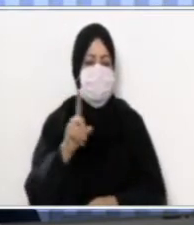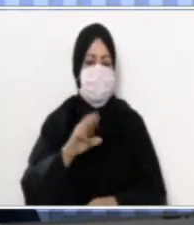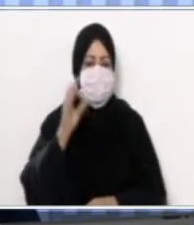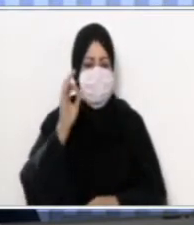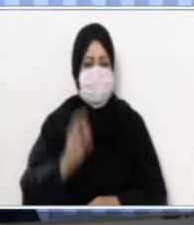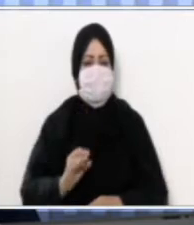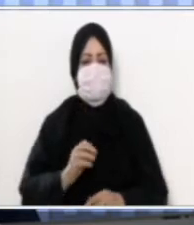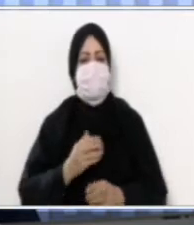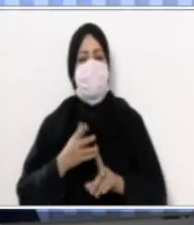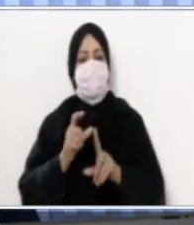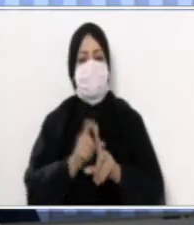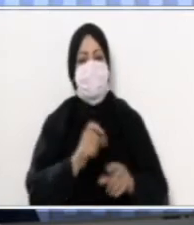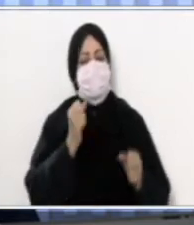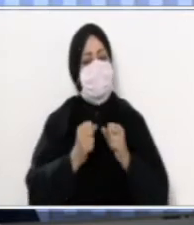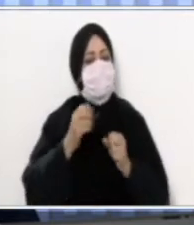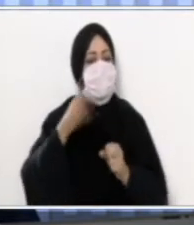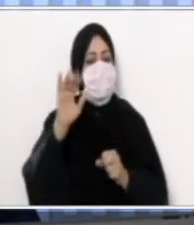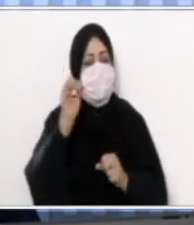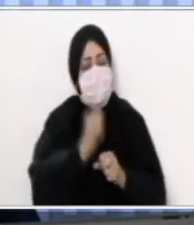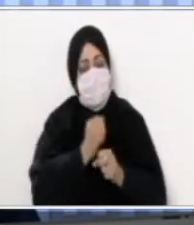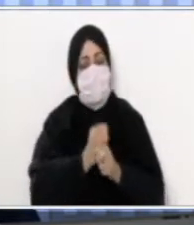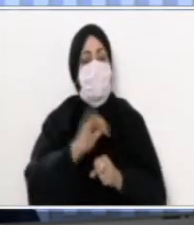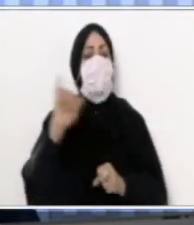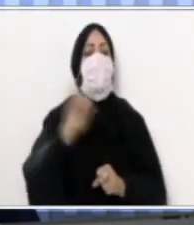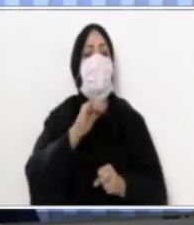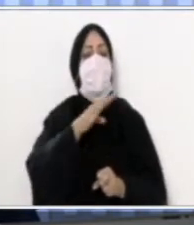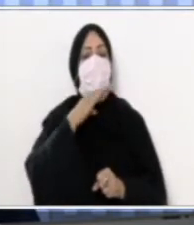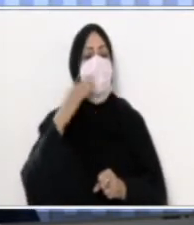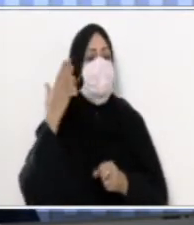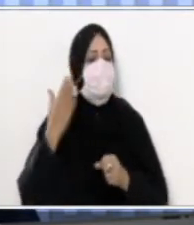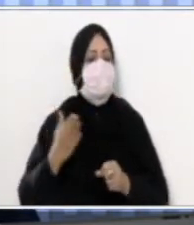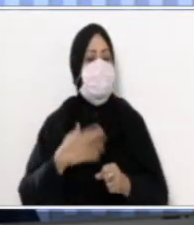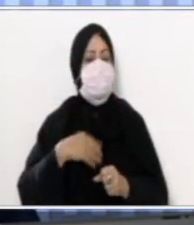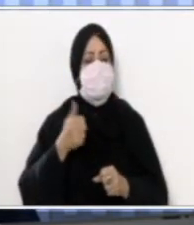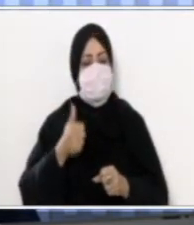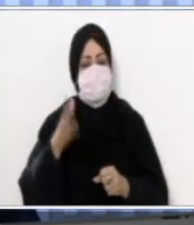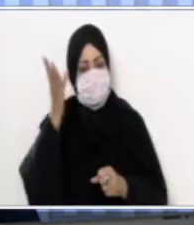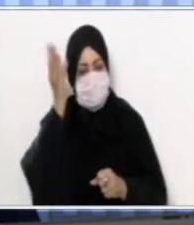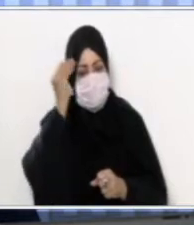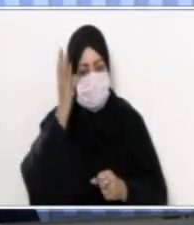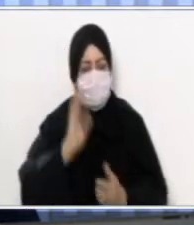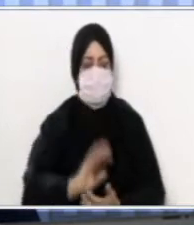الخير والنفع. السؤال الأخير، تسأل عن الخدمة في المصرف.